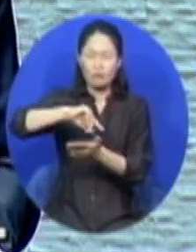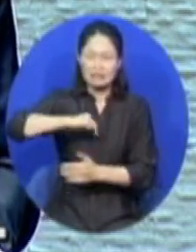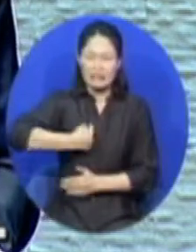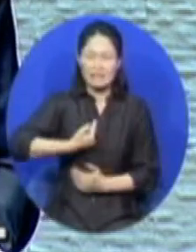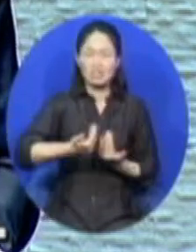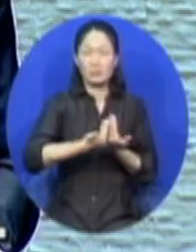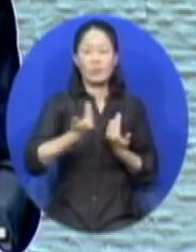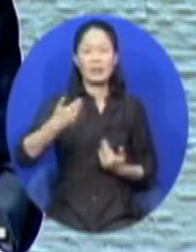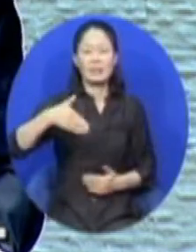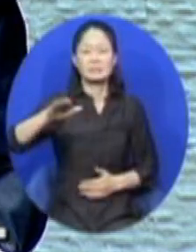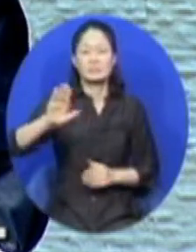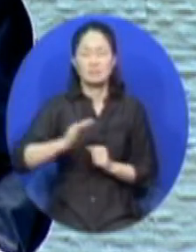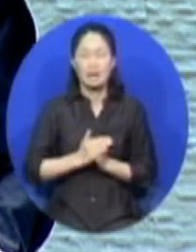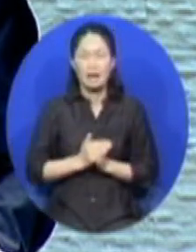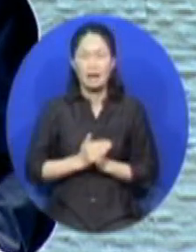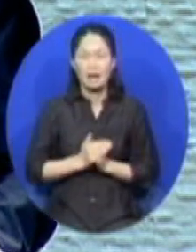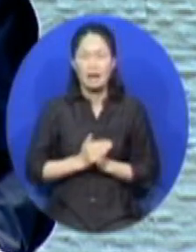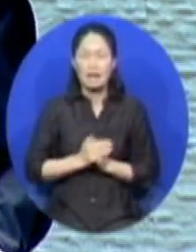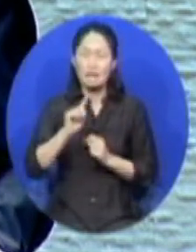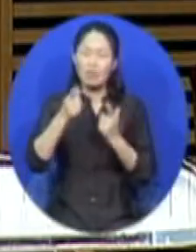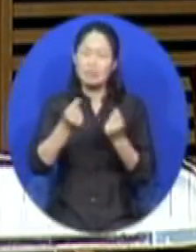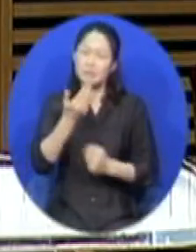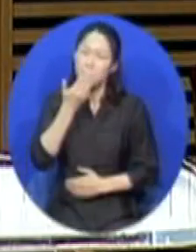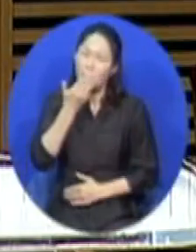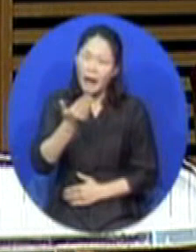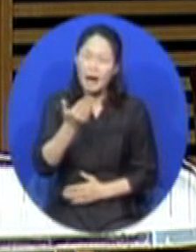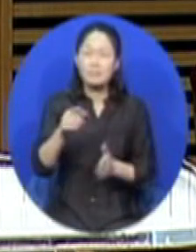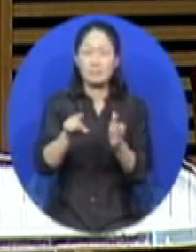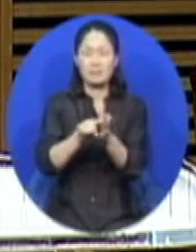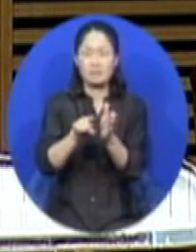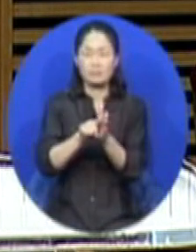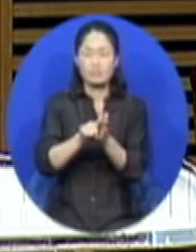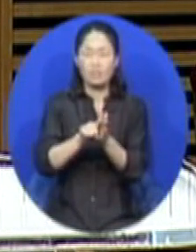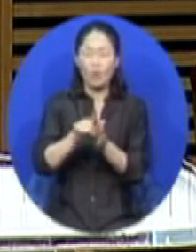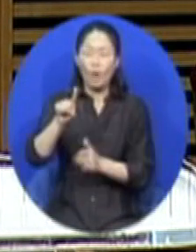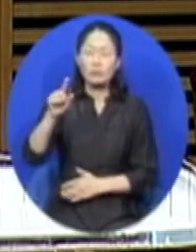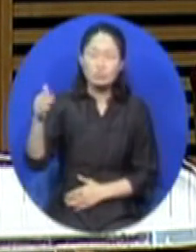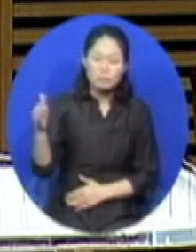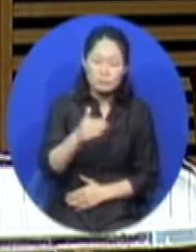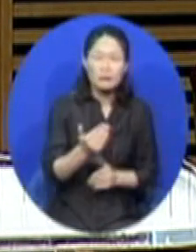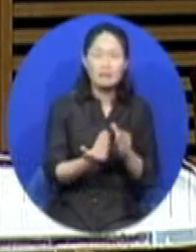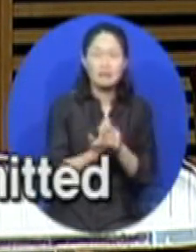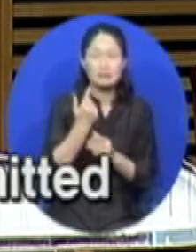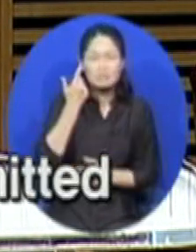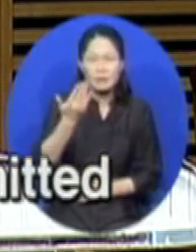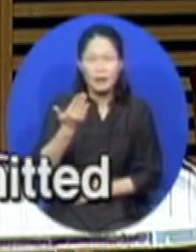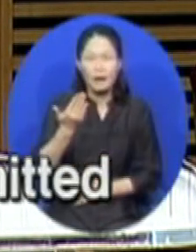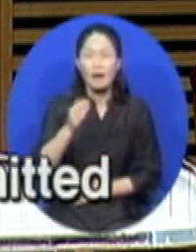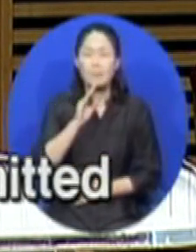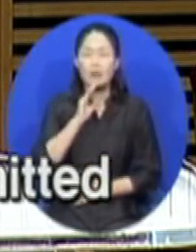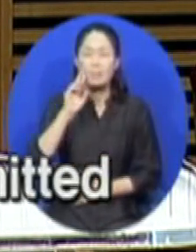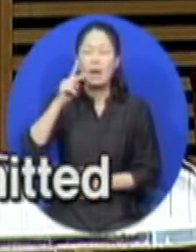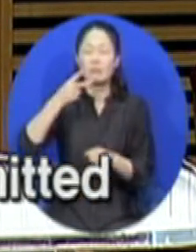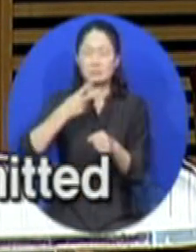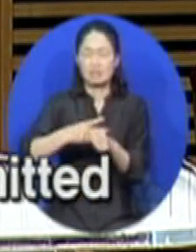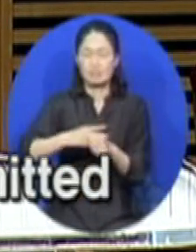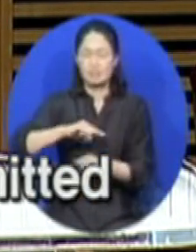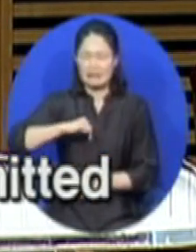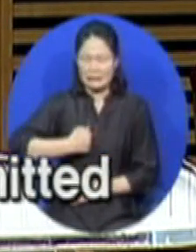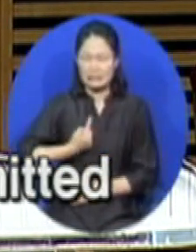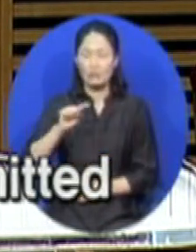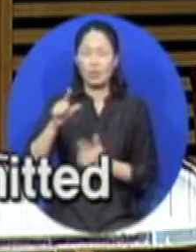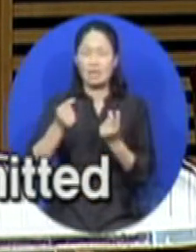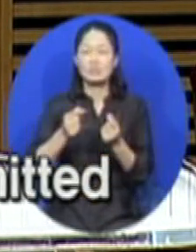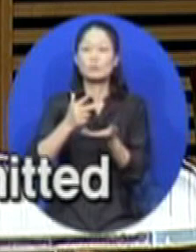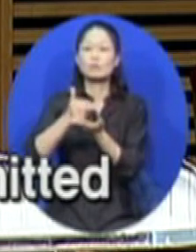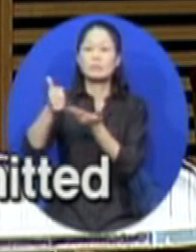갔어요 이렇게 할 수 있었던 이 믿음이 어디서 나왔나 사도 바울 자신이 바로 그렇게